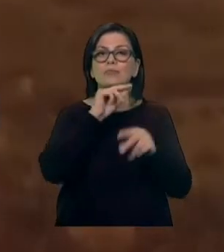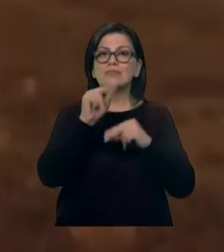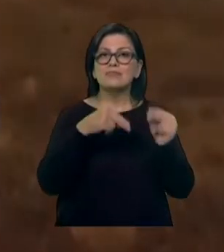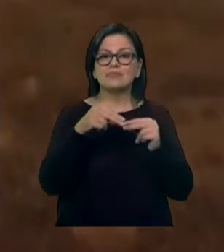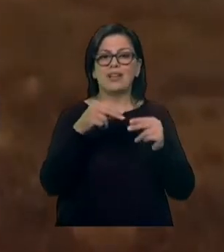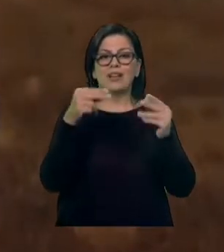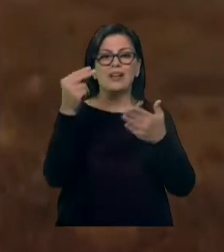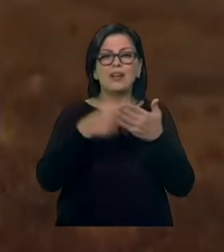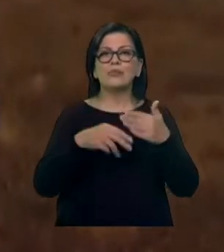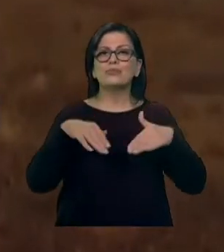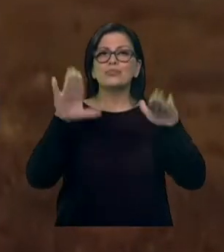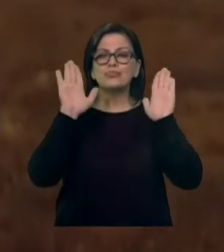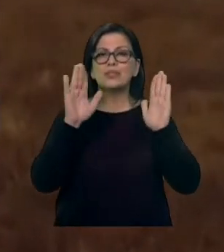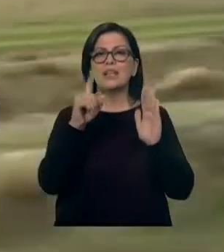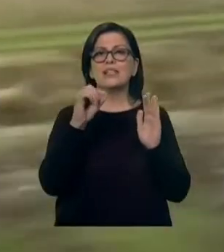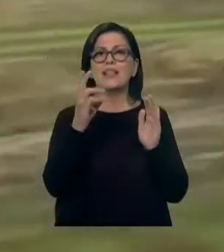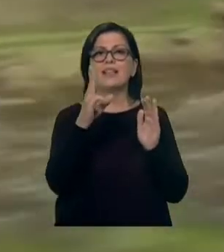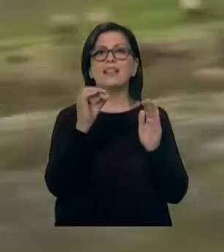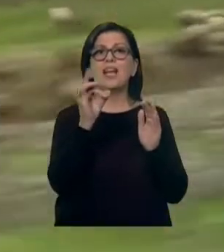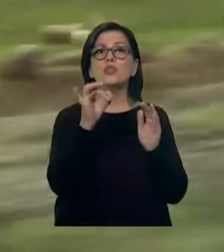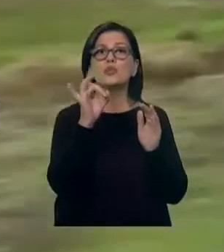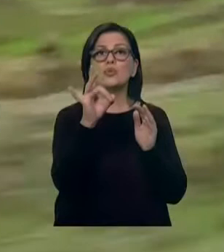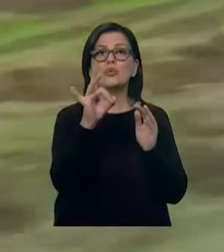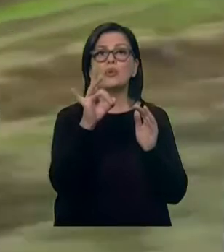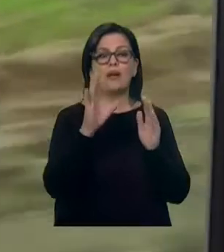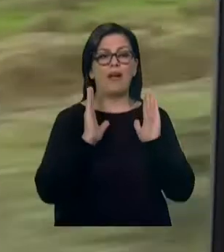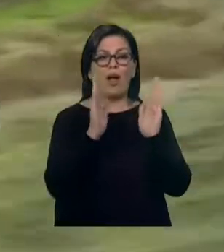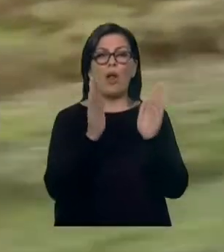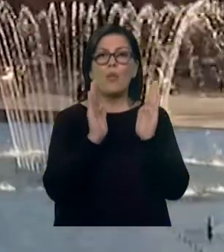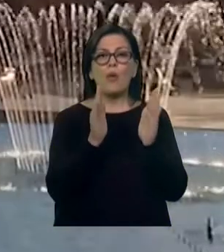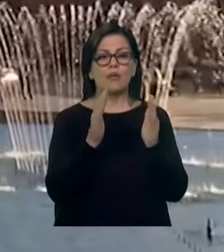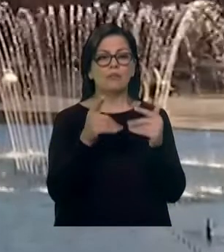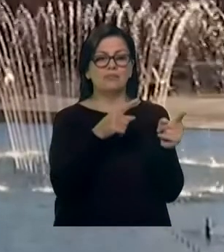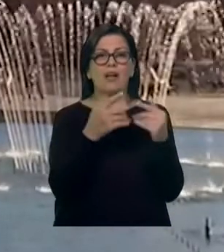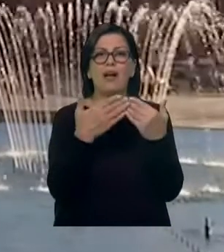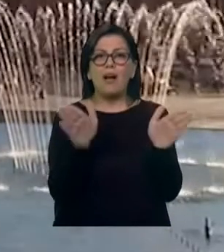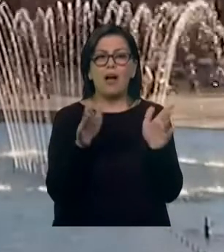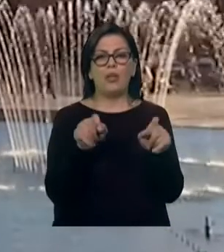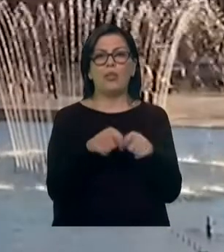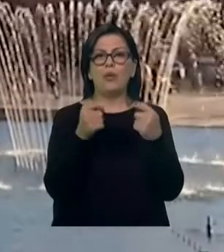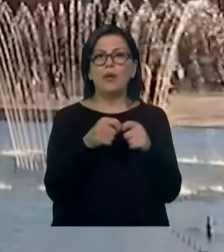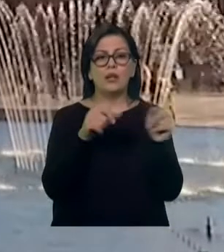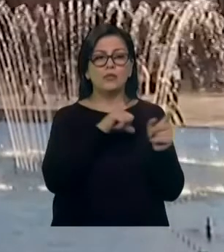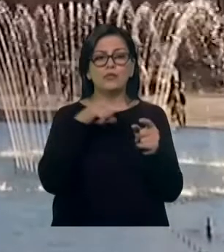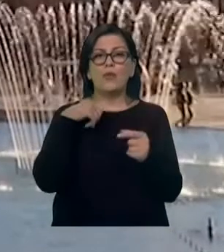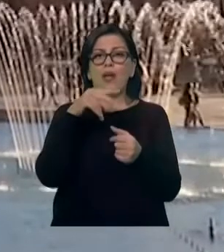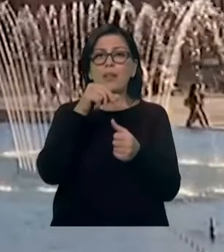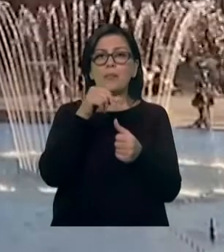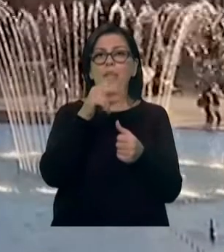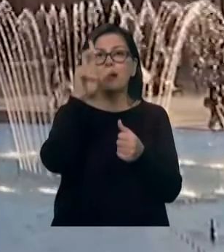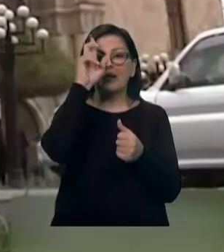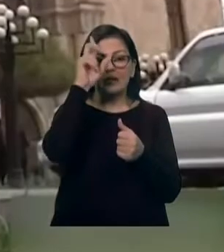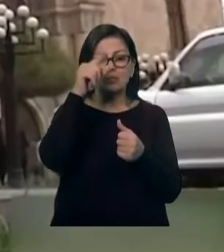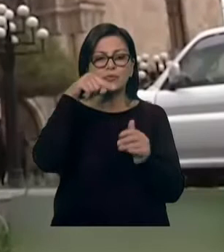Zəngəzur dəhlizinin açılması ilə bağlı açıq ifadələr öz əksini tapsa da, Ermənistan öz iqtisadiyyatının inkişafına da müsbət təsir göstərəcək,